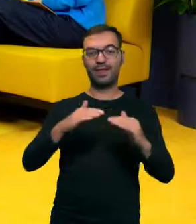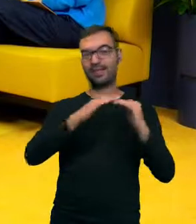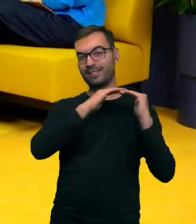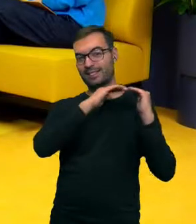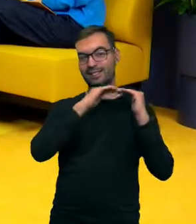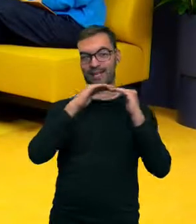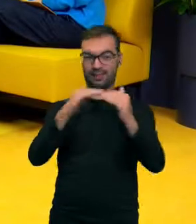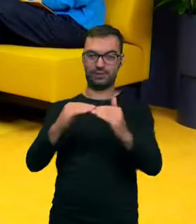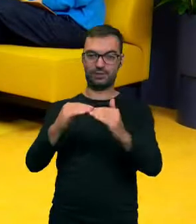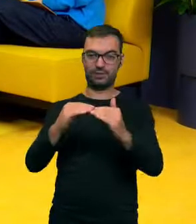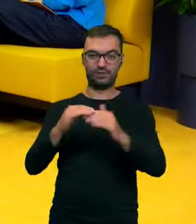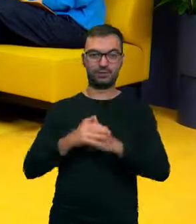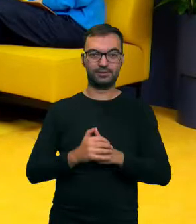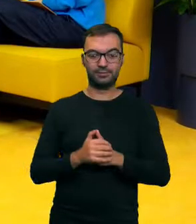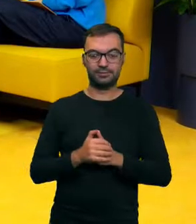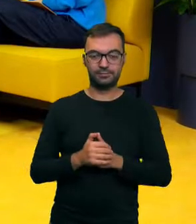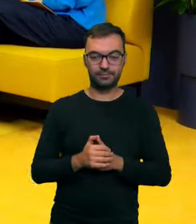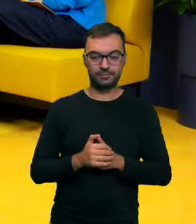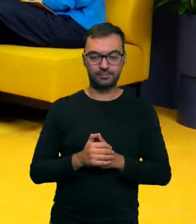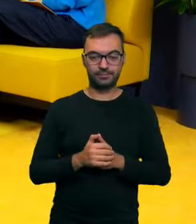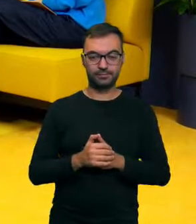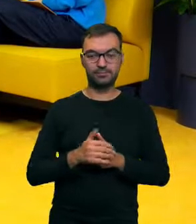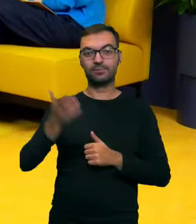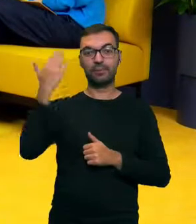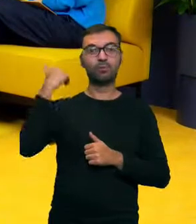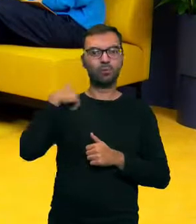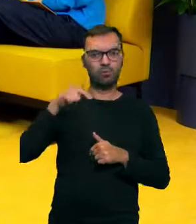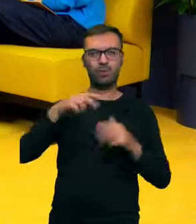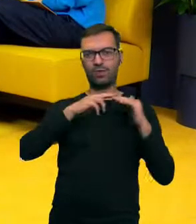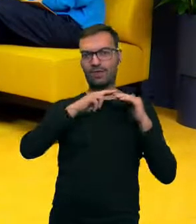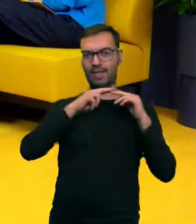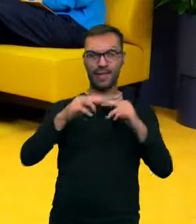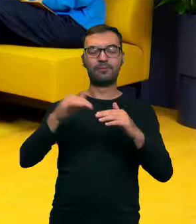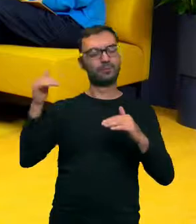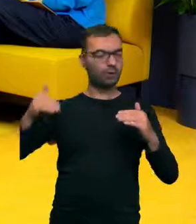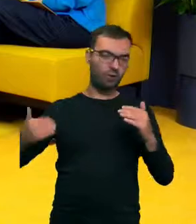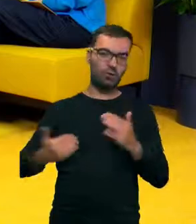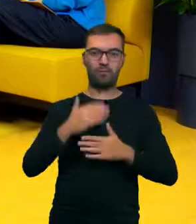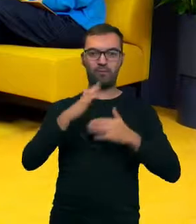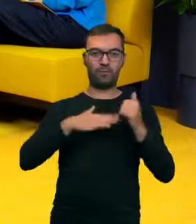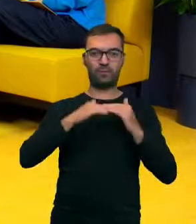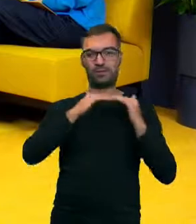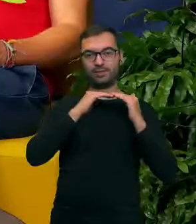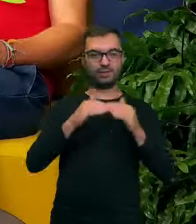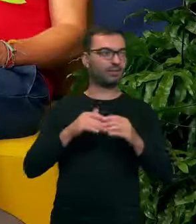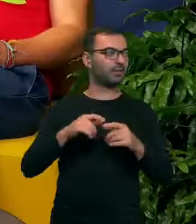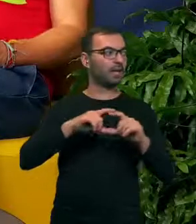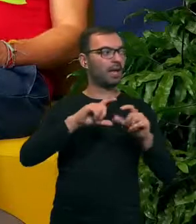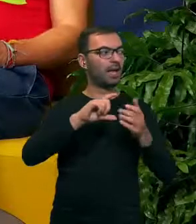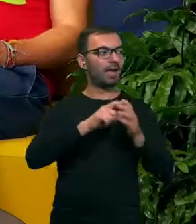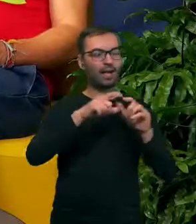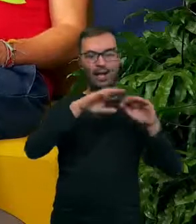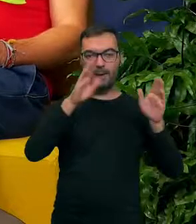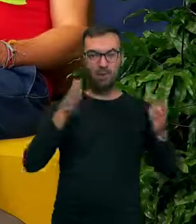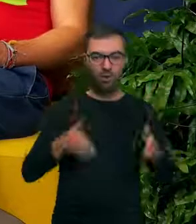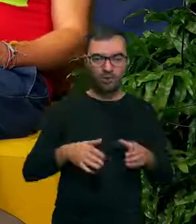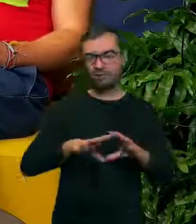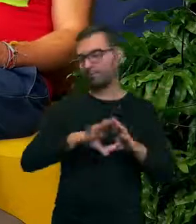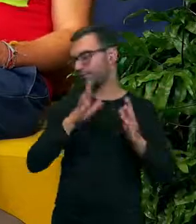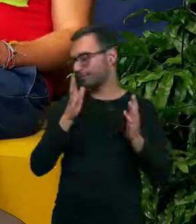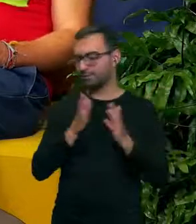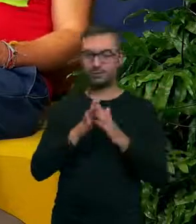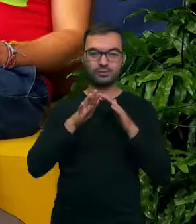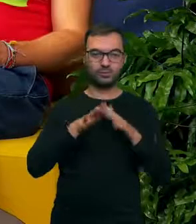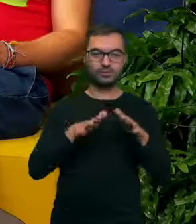tego, które kiedyś było, no to trzeba było po prostu zbudować. Gabloty wszystkiego rodzaju. Tak, gabloty.